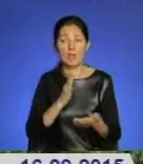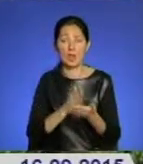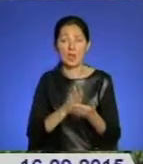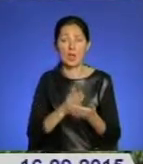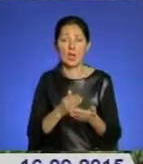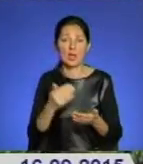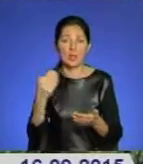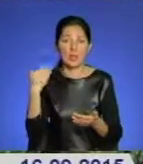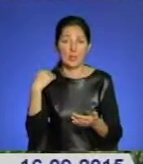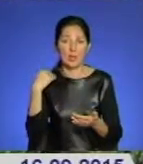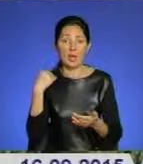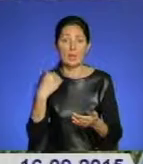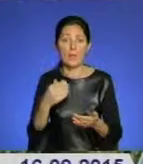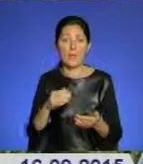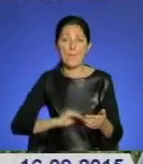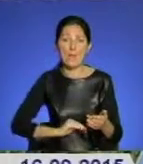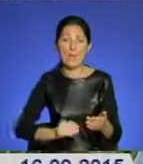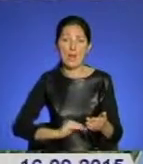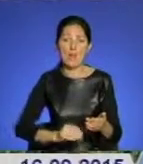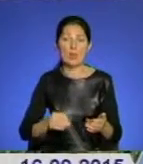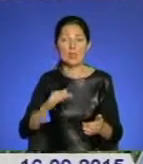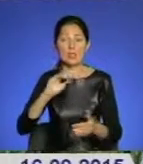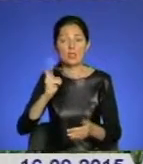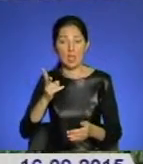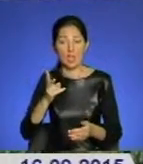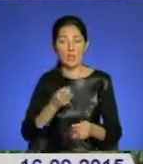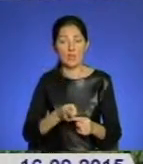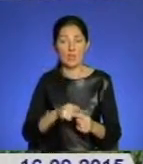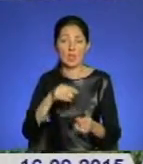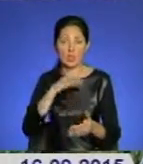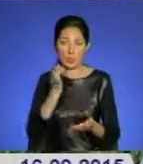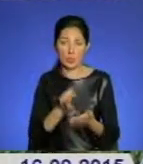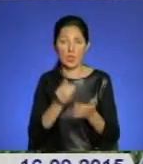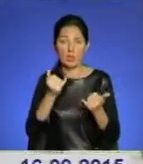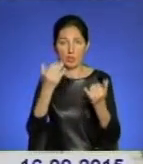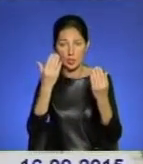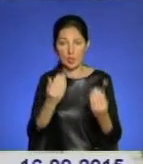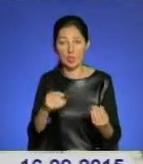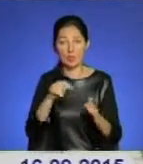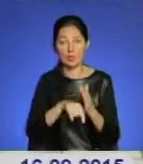балансоутримувачів, тобто приватних підприємств ЧЖЕКів. Вони на сьогоднішній день відповідають за внутрішні будинкові мережі.